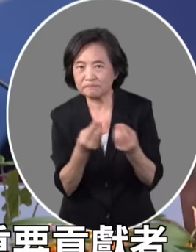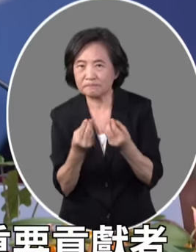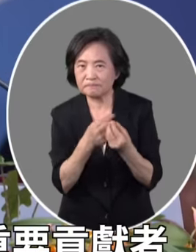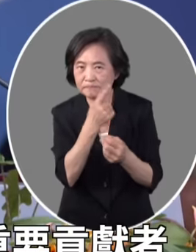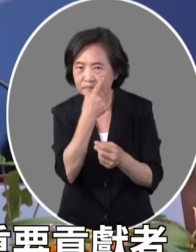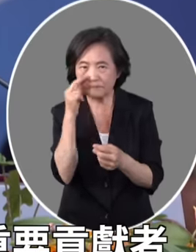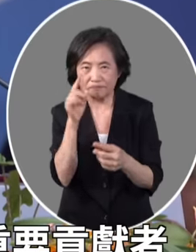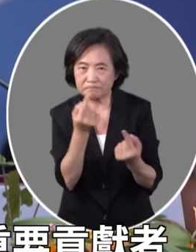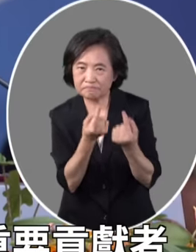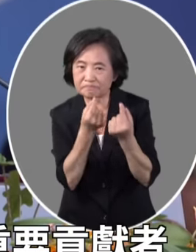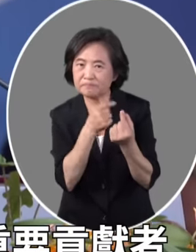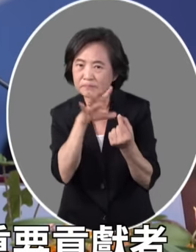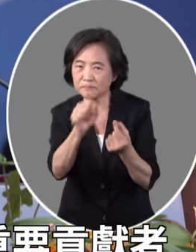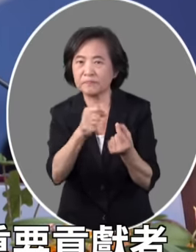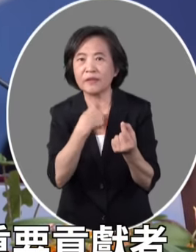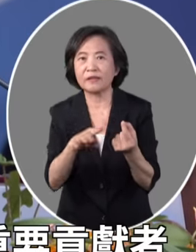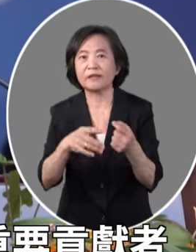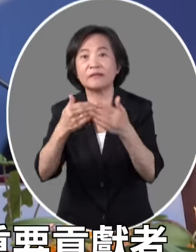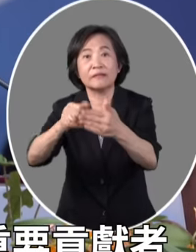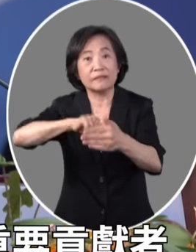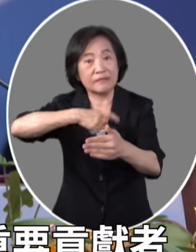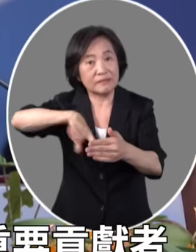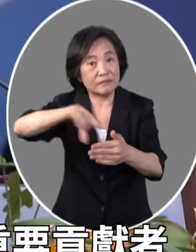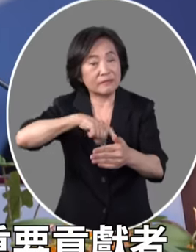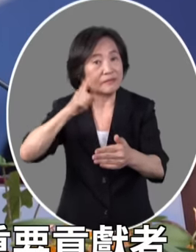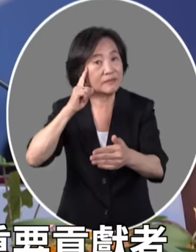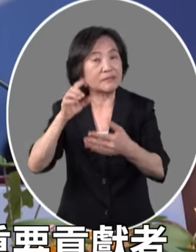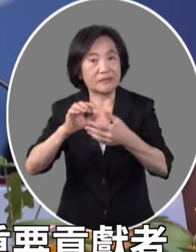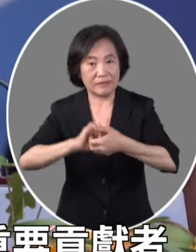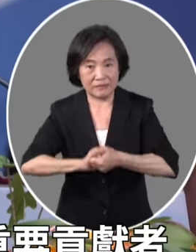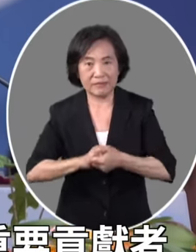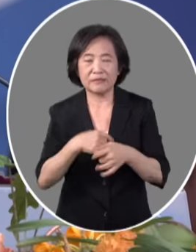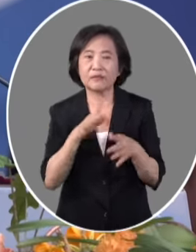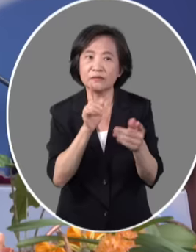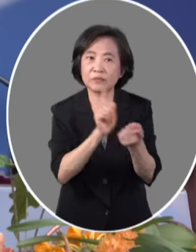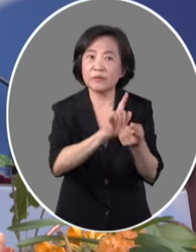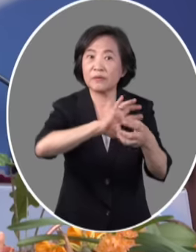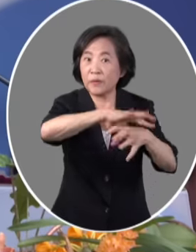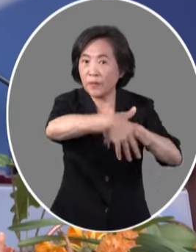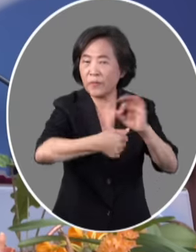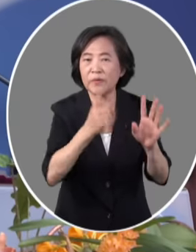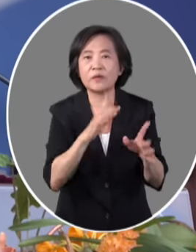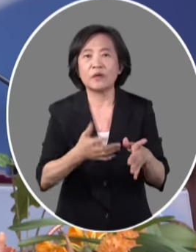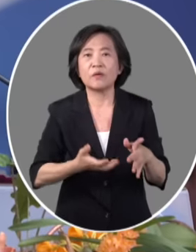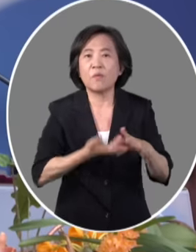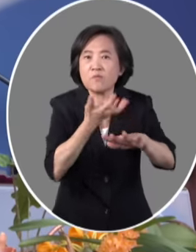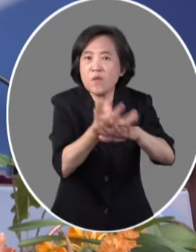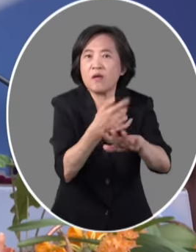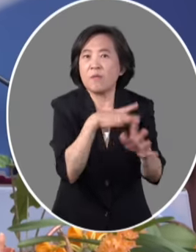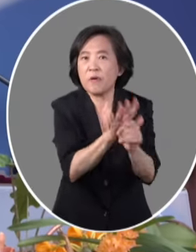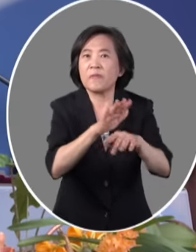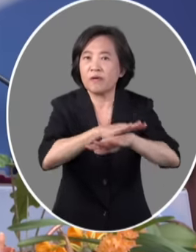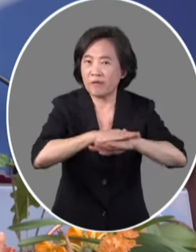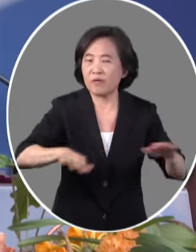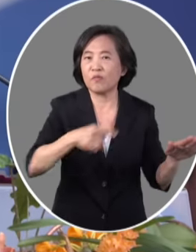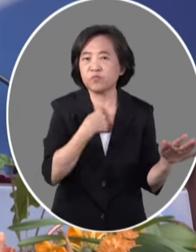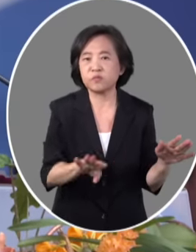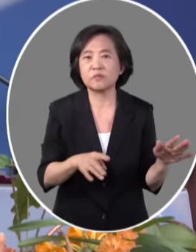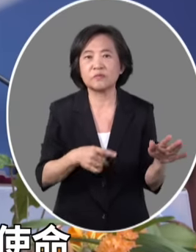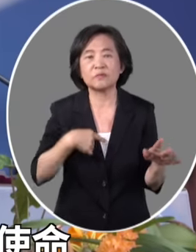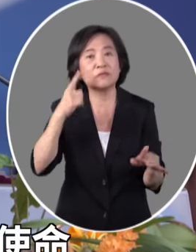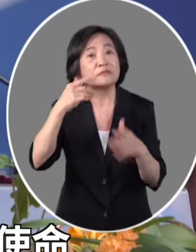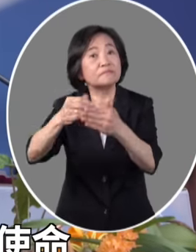让两岸成为区域和平稳定的重要贡献者。这是台湾朝野政党，也是两岸之